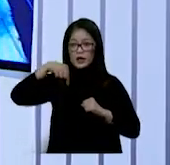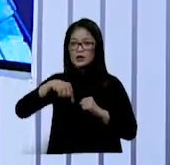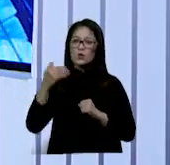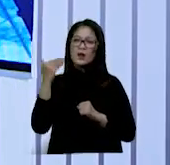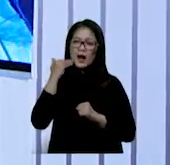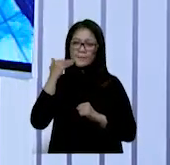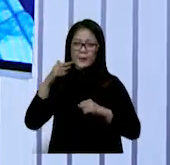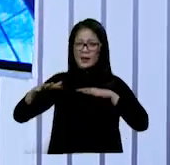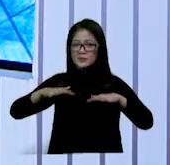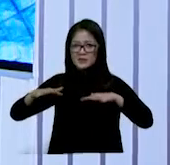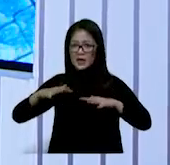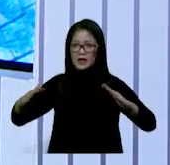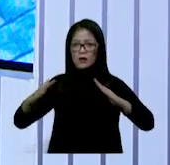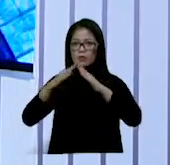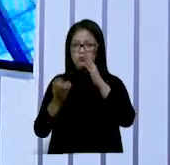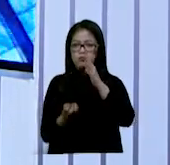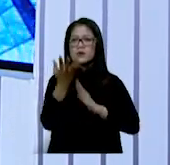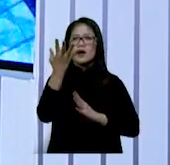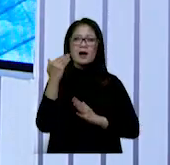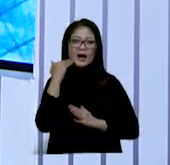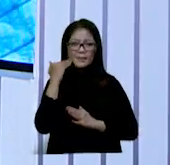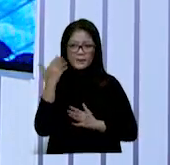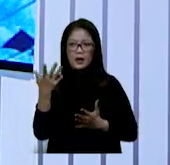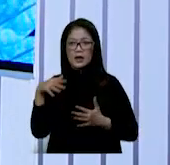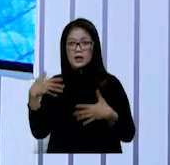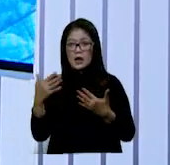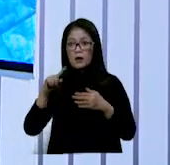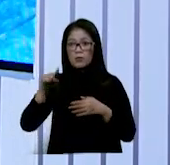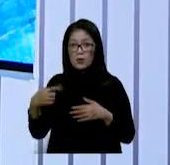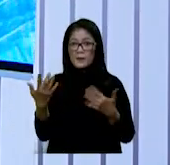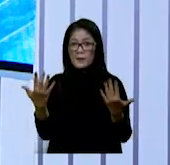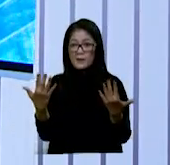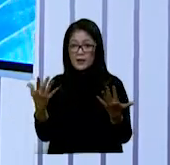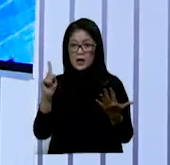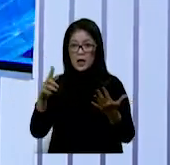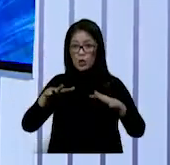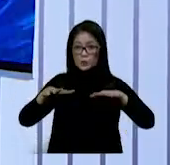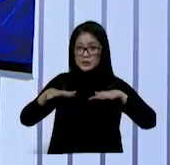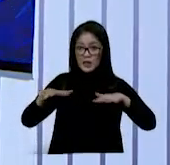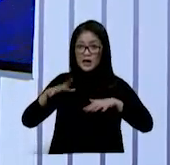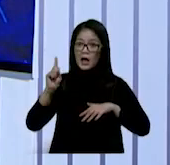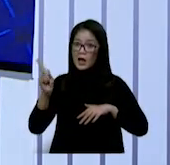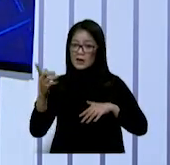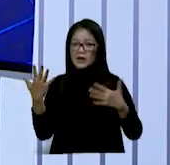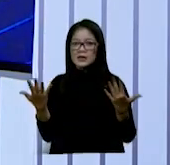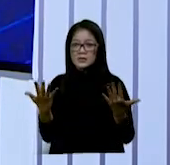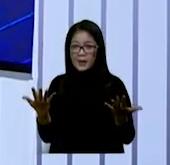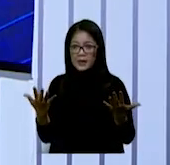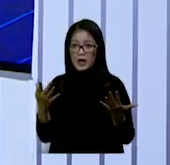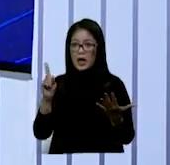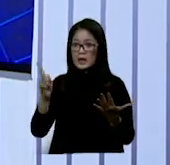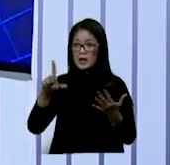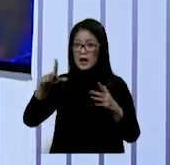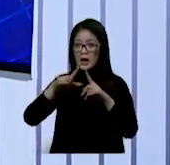bencana. Lantas, kemudian langkah apa yang bisa kita lakukan jika bencana alam seperti gempa bumi terjadi? Rekan Lady Marina akan menjelaskannya